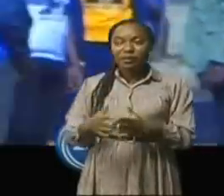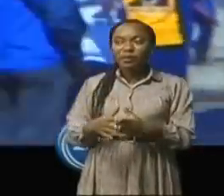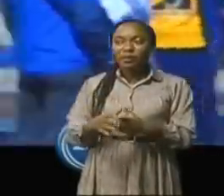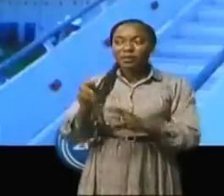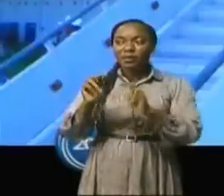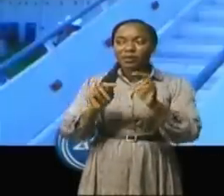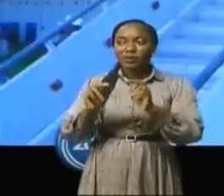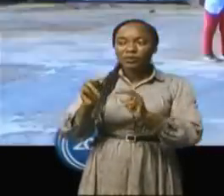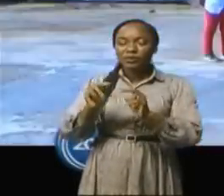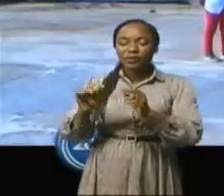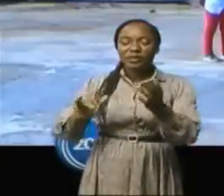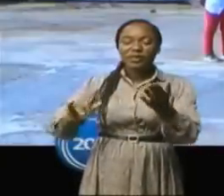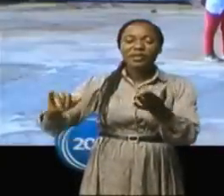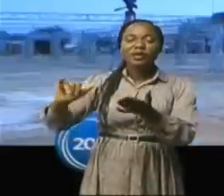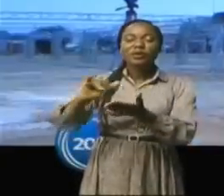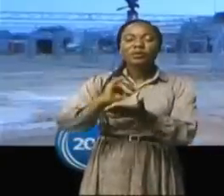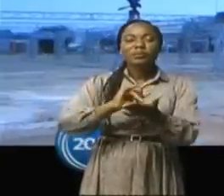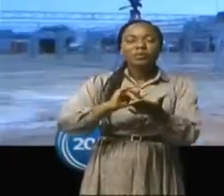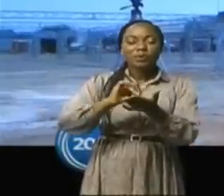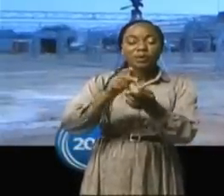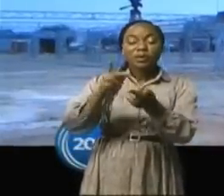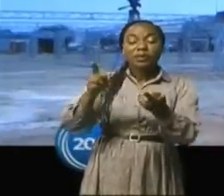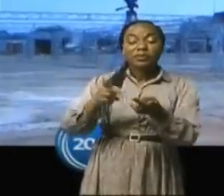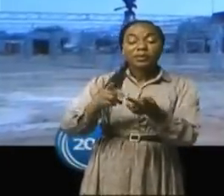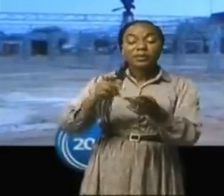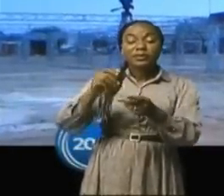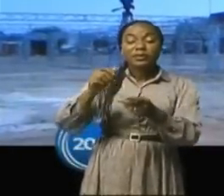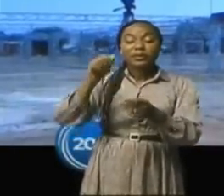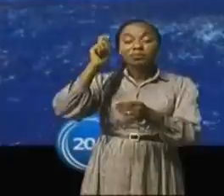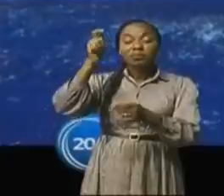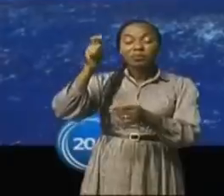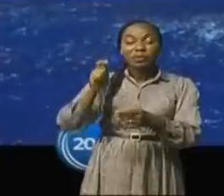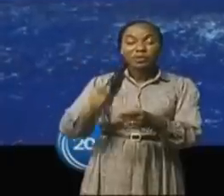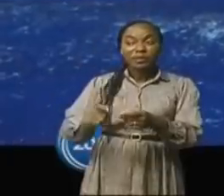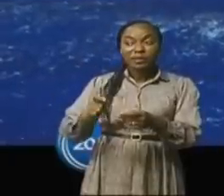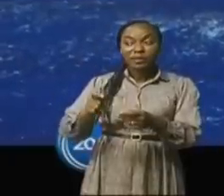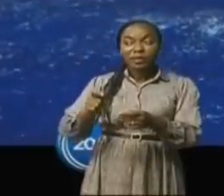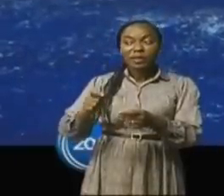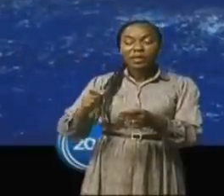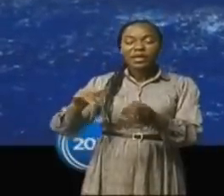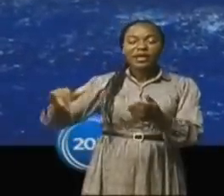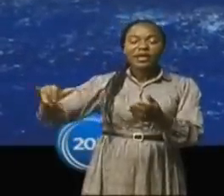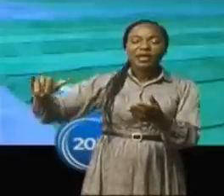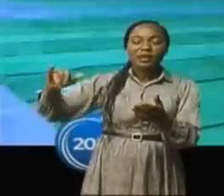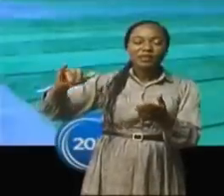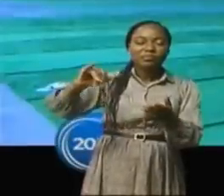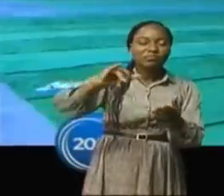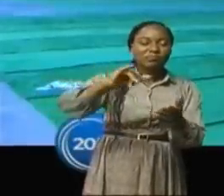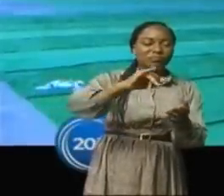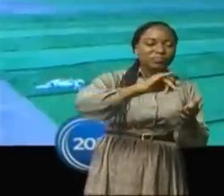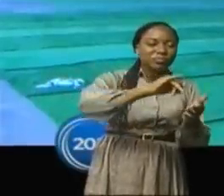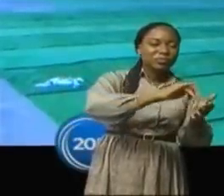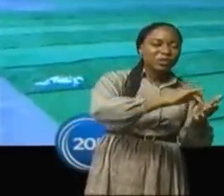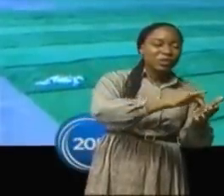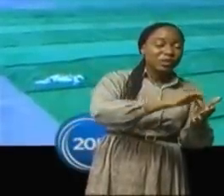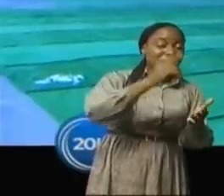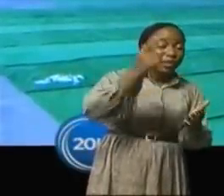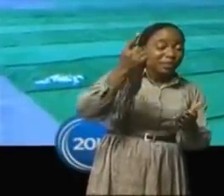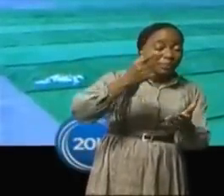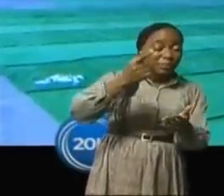de l'aéroport de la Luano dans l'enceinte militaire où devra se poser l'avion transportant la relique du tout premier